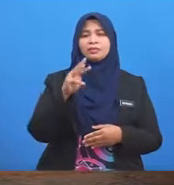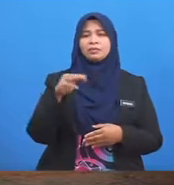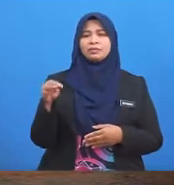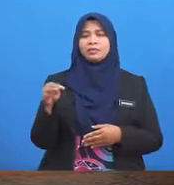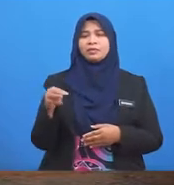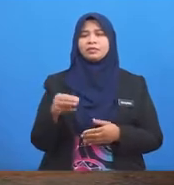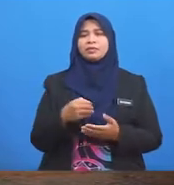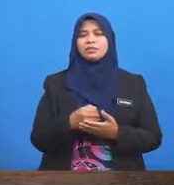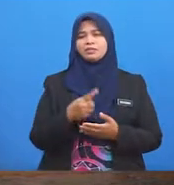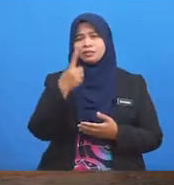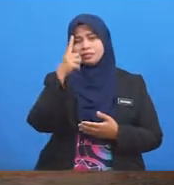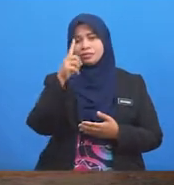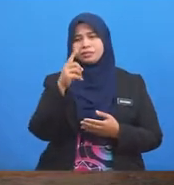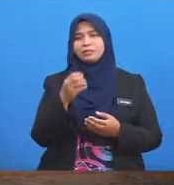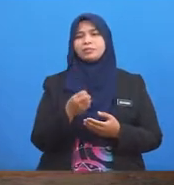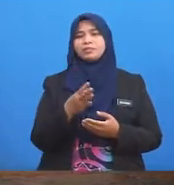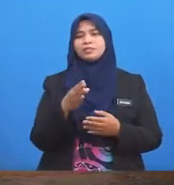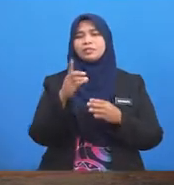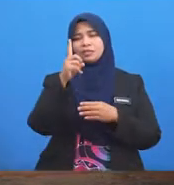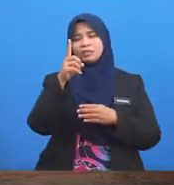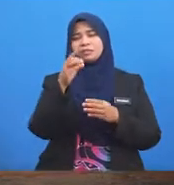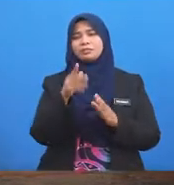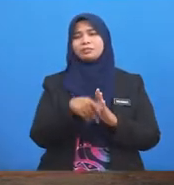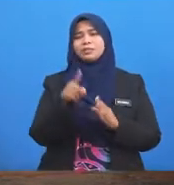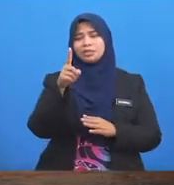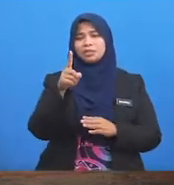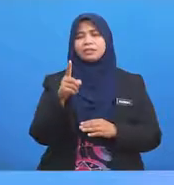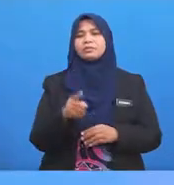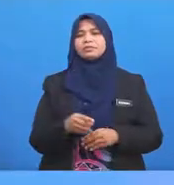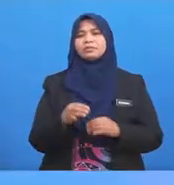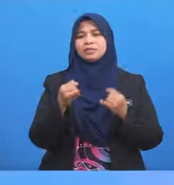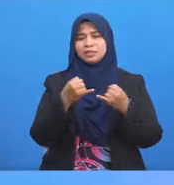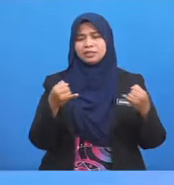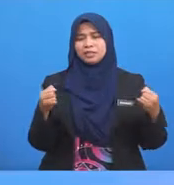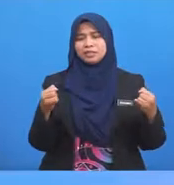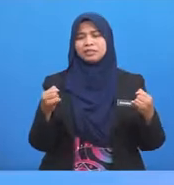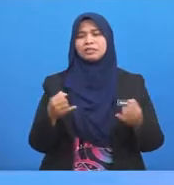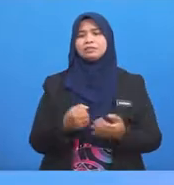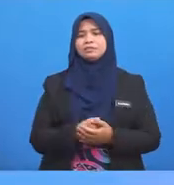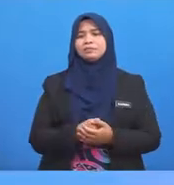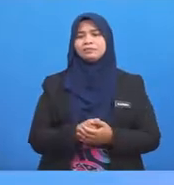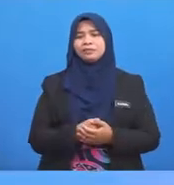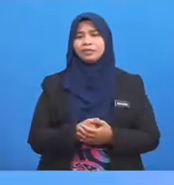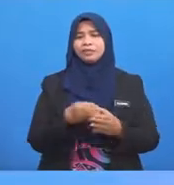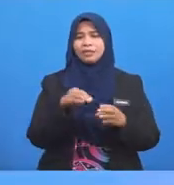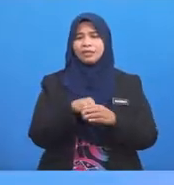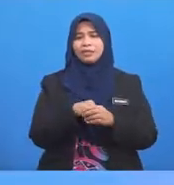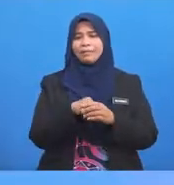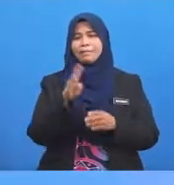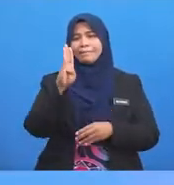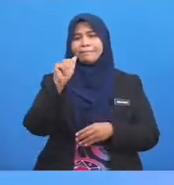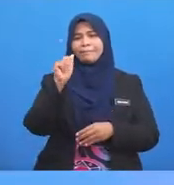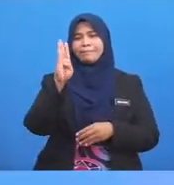secara detail satu persatu jenis Hudud Tabarru'at yang akan dibincangkan dalam bab ini,